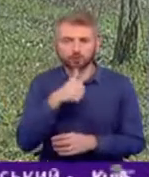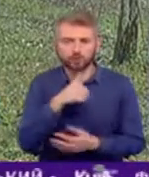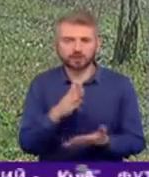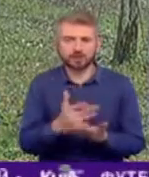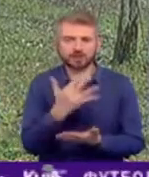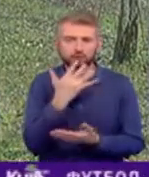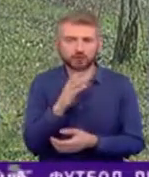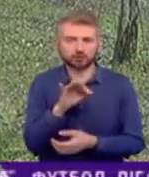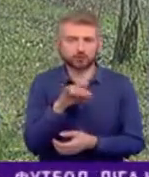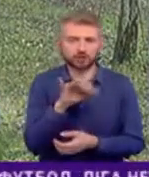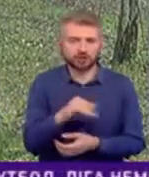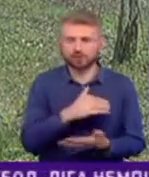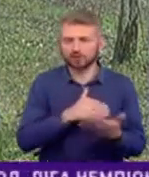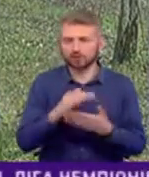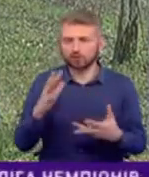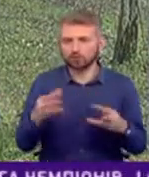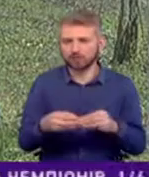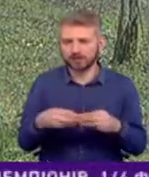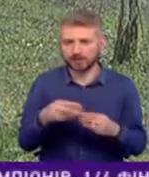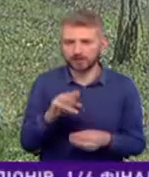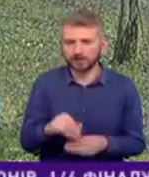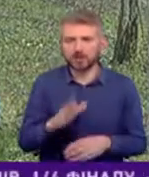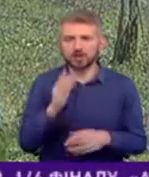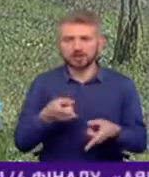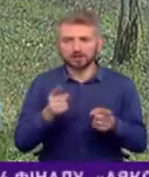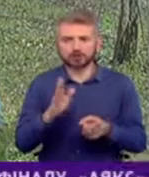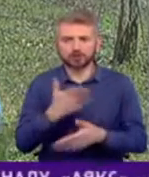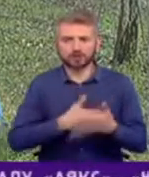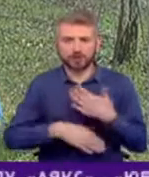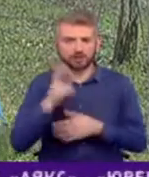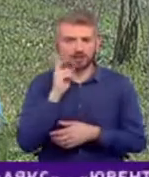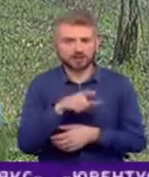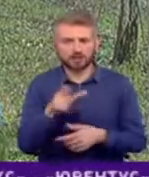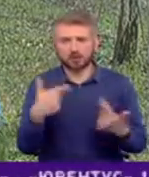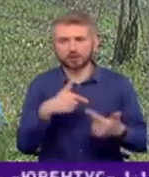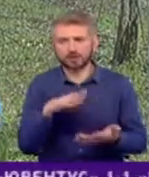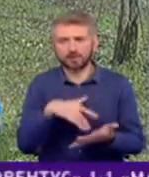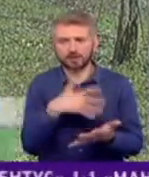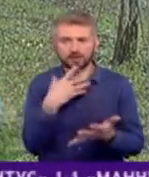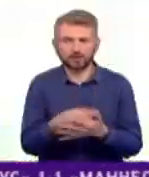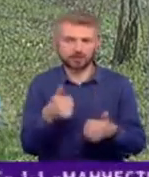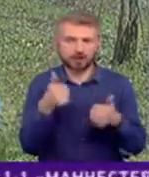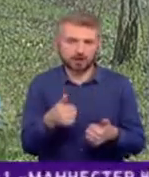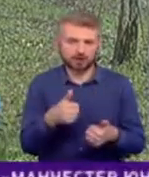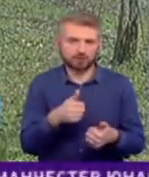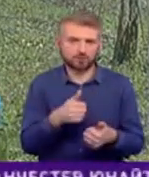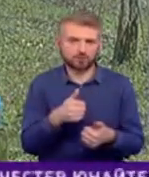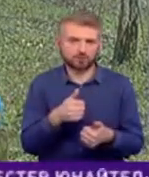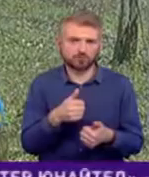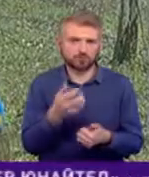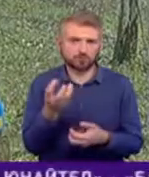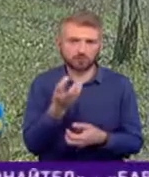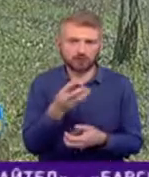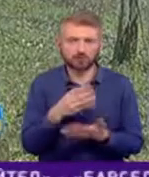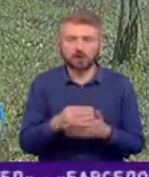національні сорти, високопродуктивні, які дійсно будуть радувати киян, гостей міста своїми гарними плодами. Кущі за